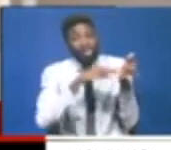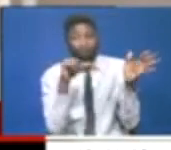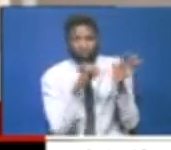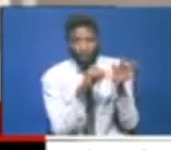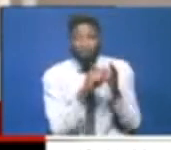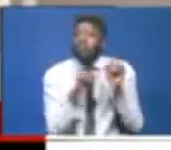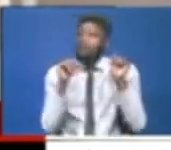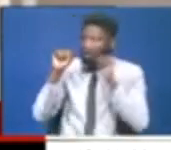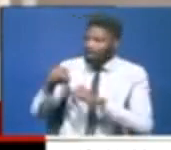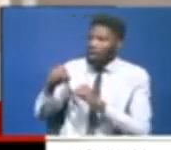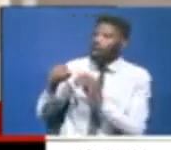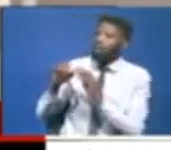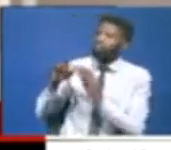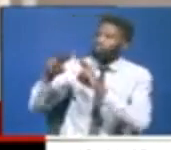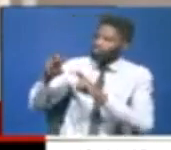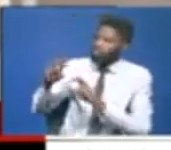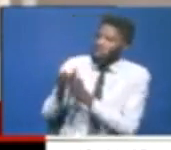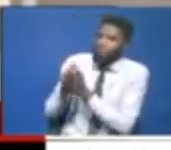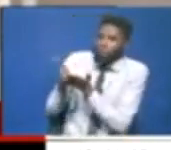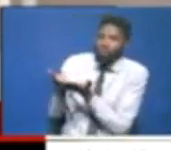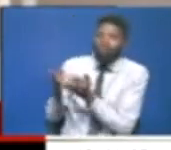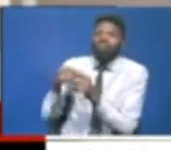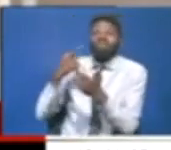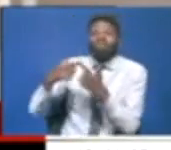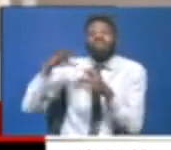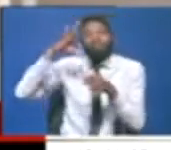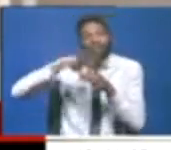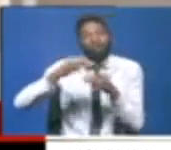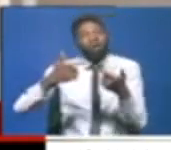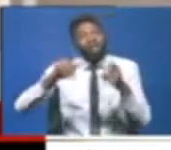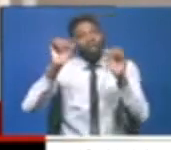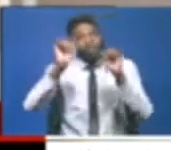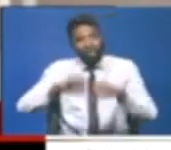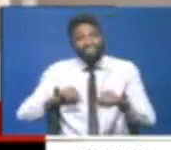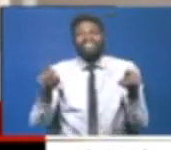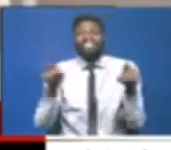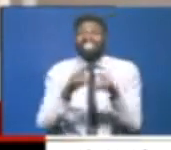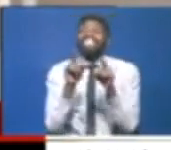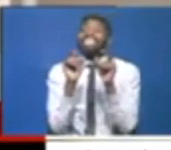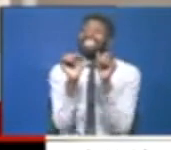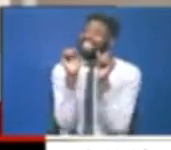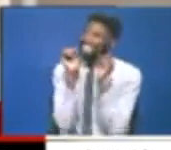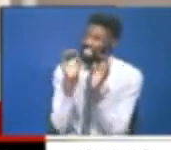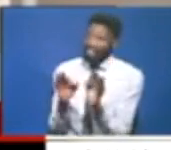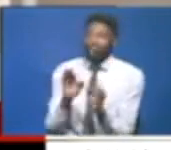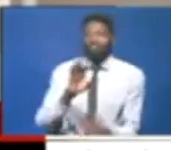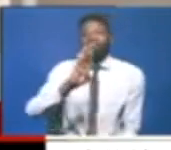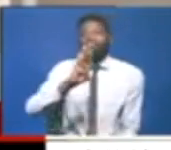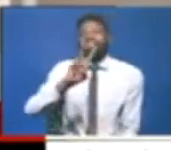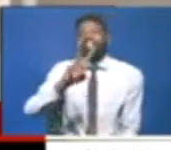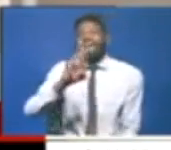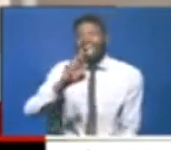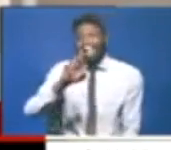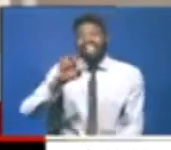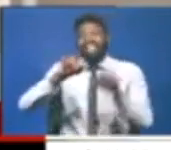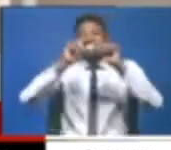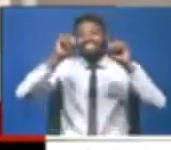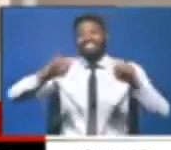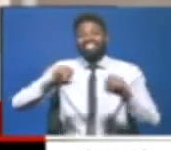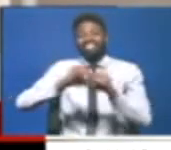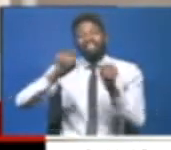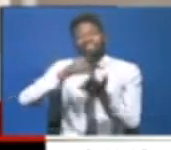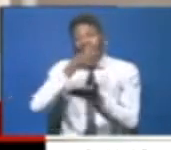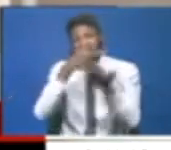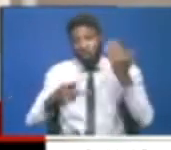kupiga kura. Kwa hivyo hiyo ni njia moja. Na pia unajua ikiwa hiyo BVR system ita fail for some reason kama